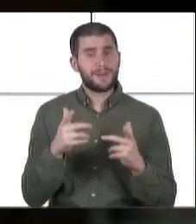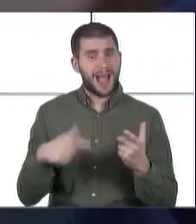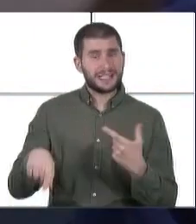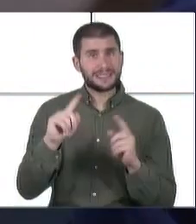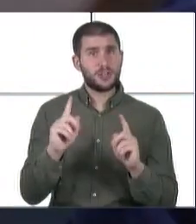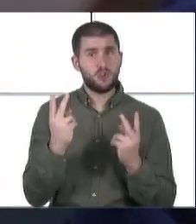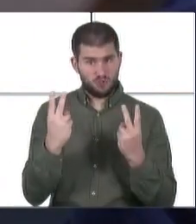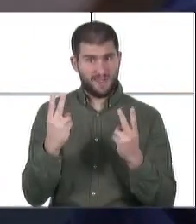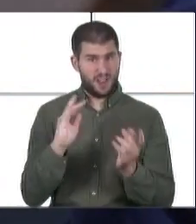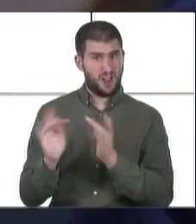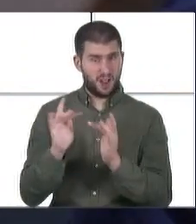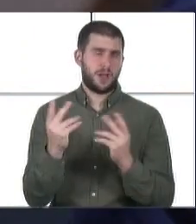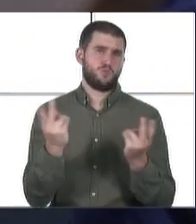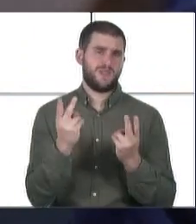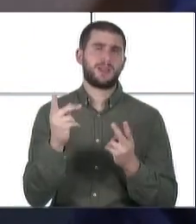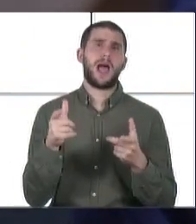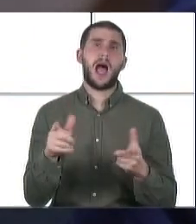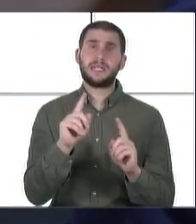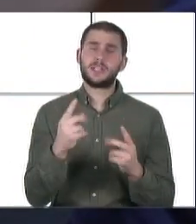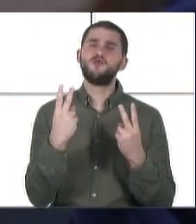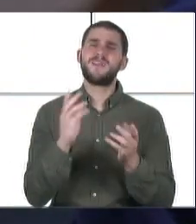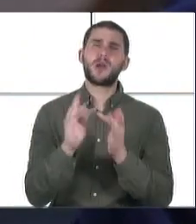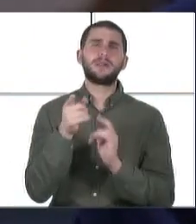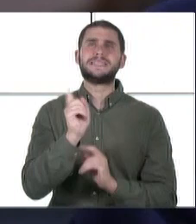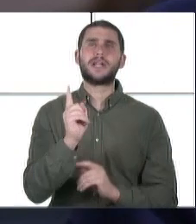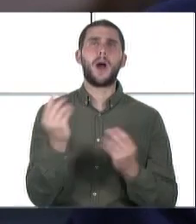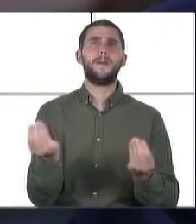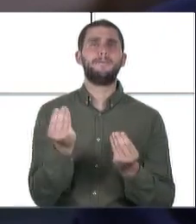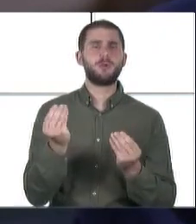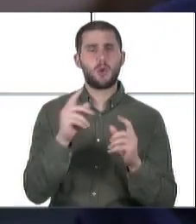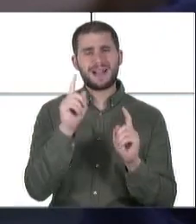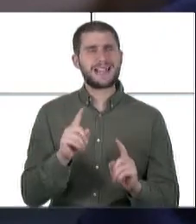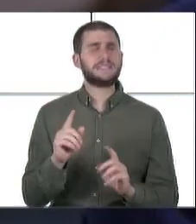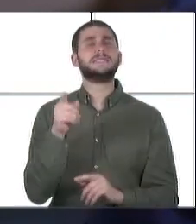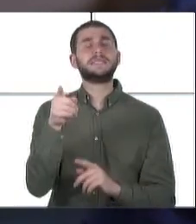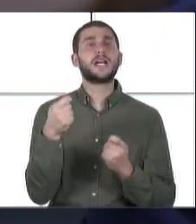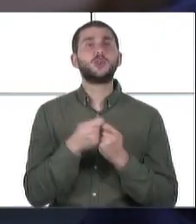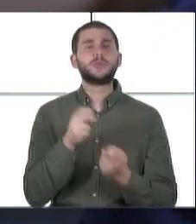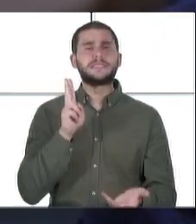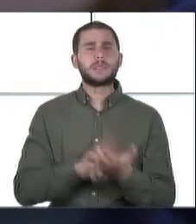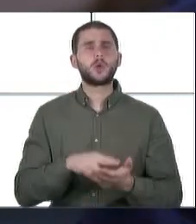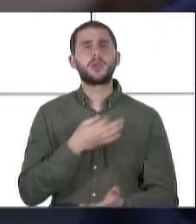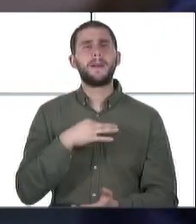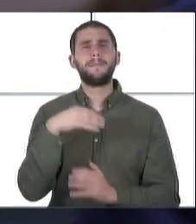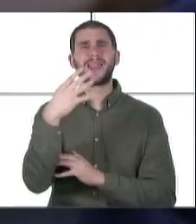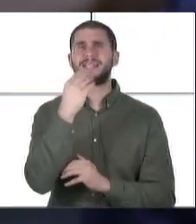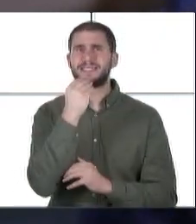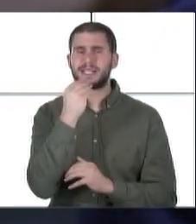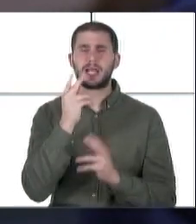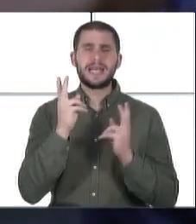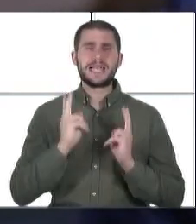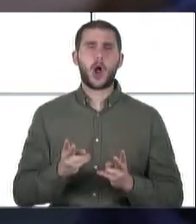את החיכוך. בוודאי, האסדה הזאת שווה את החיכוך, כי זה לא עניין של האסדה והחיכוך, זה עניין של זכותה של מדינת ישראל למצות את